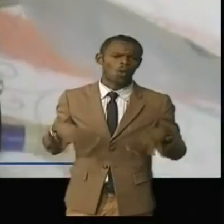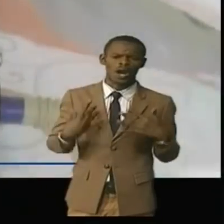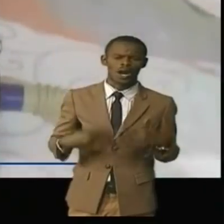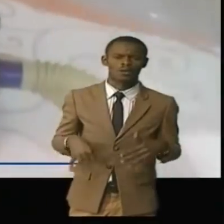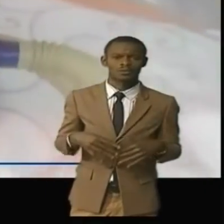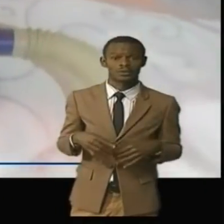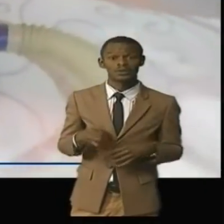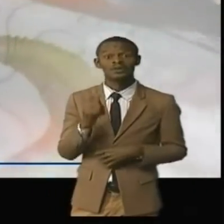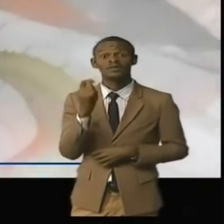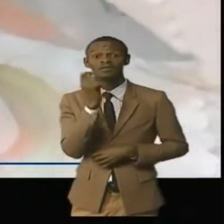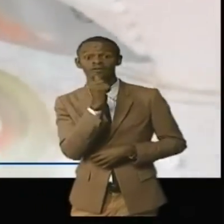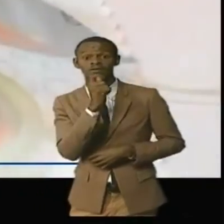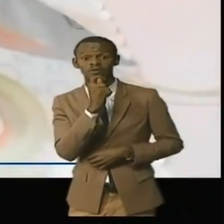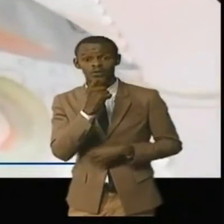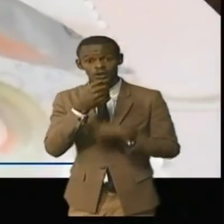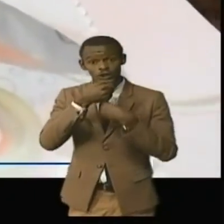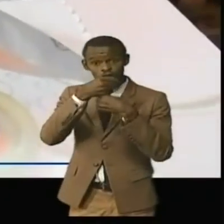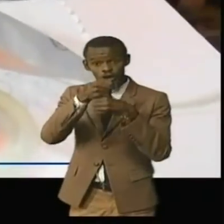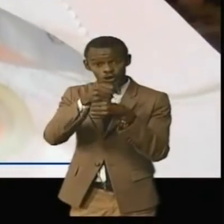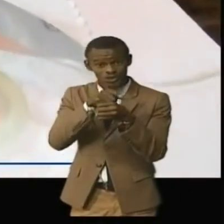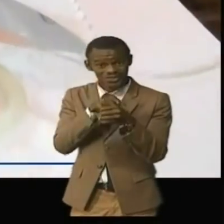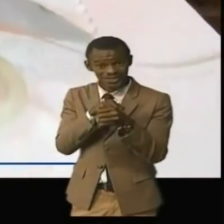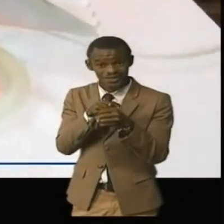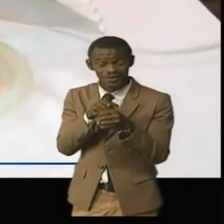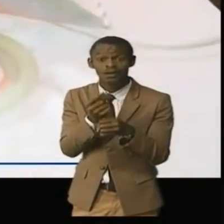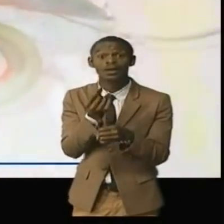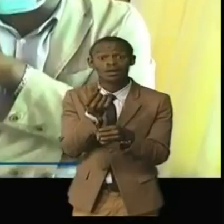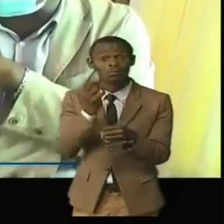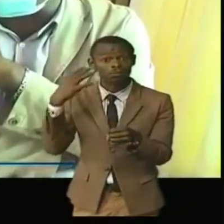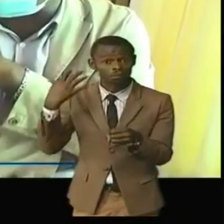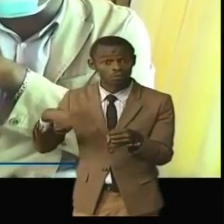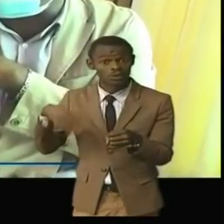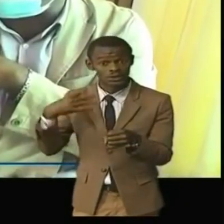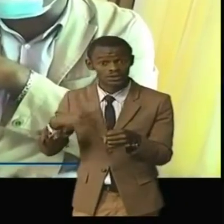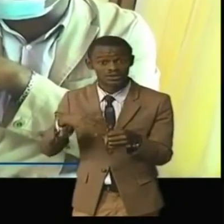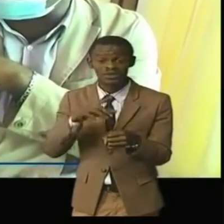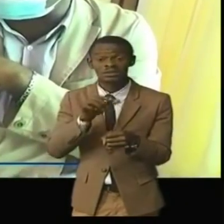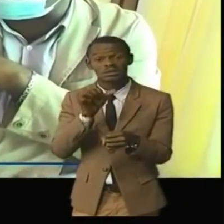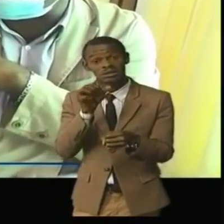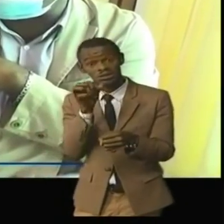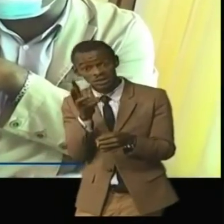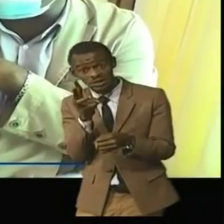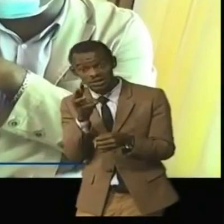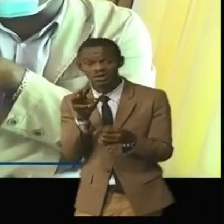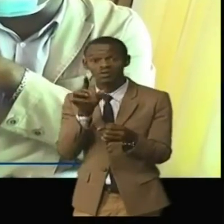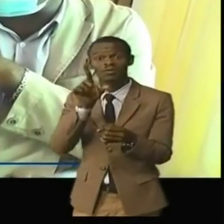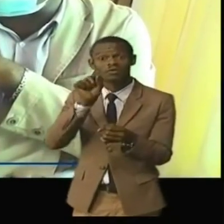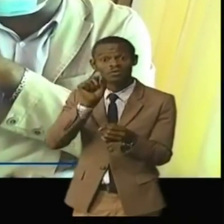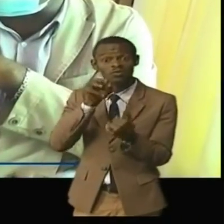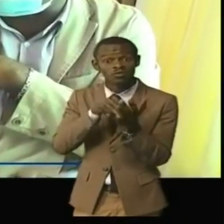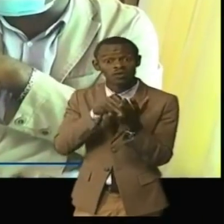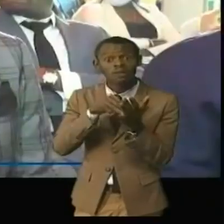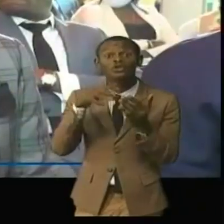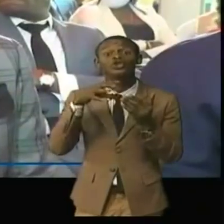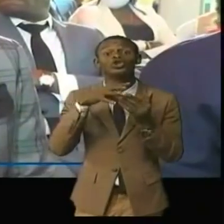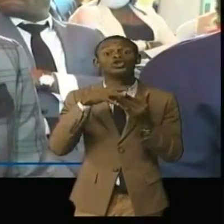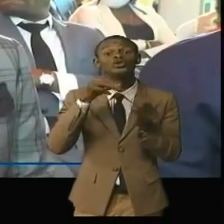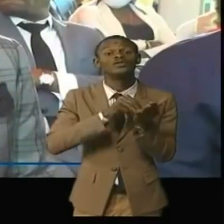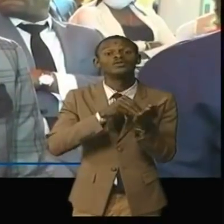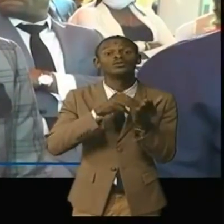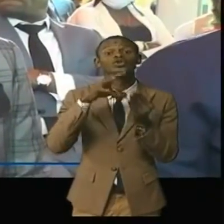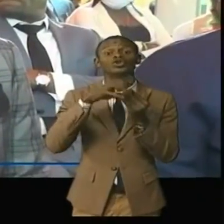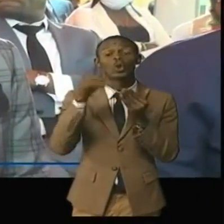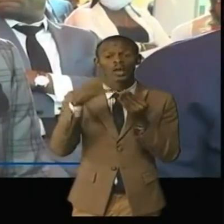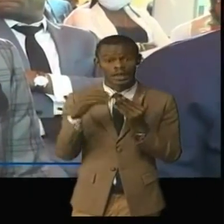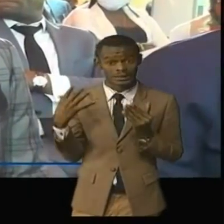varient entre 16 à 20 000 dollars sous d'autres cieux, tombe à point nommé car elle va faciliter son acquisition